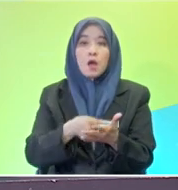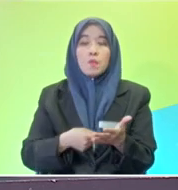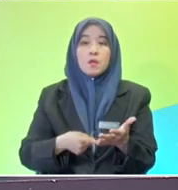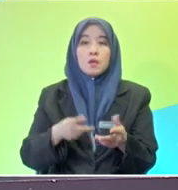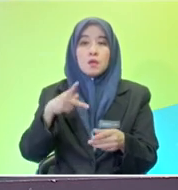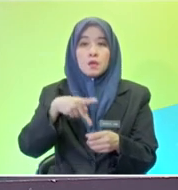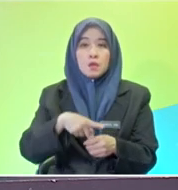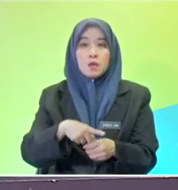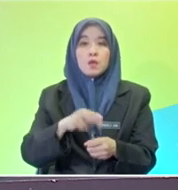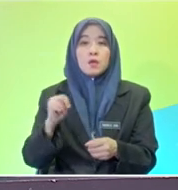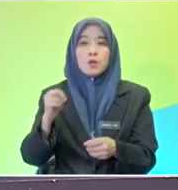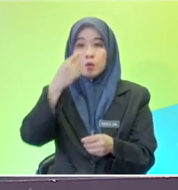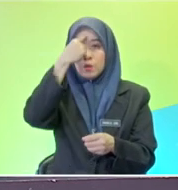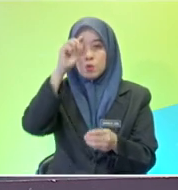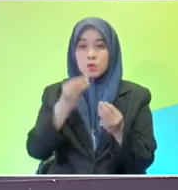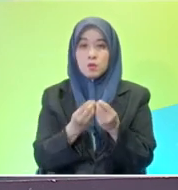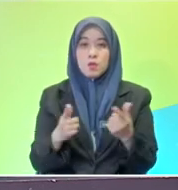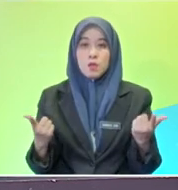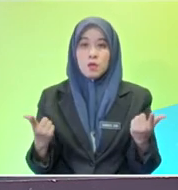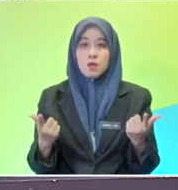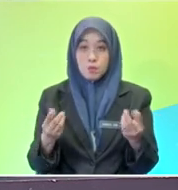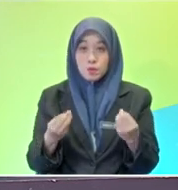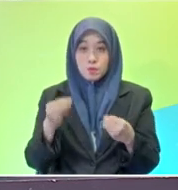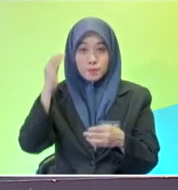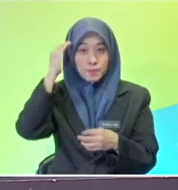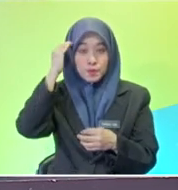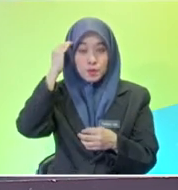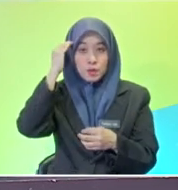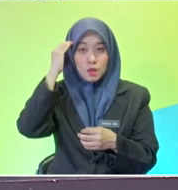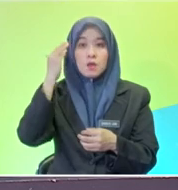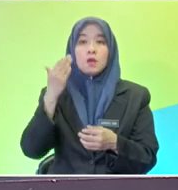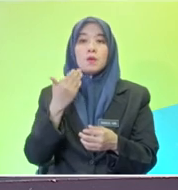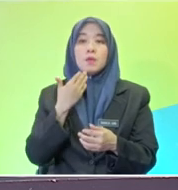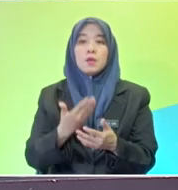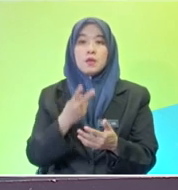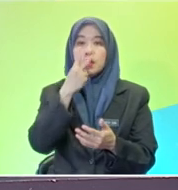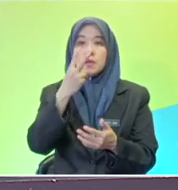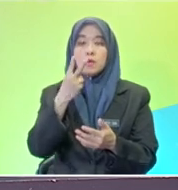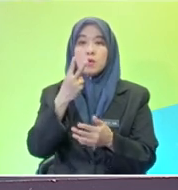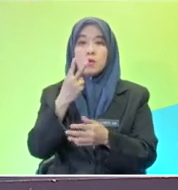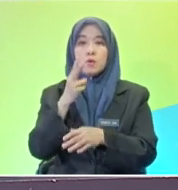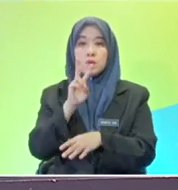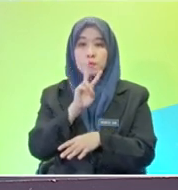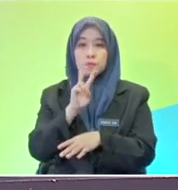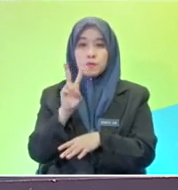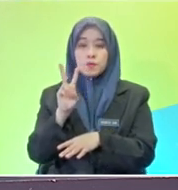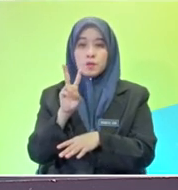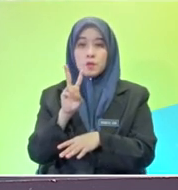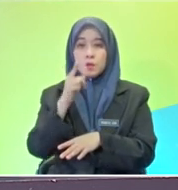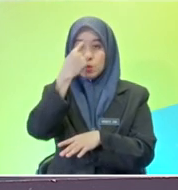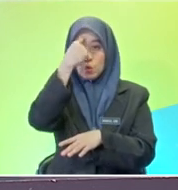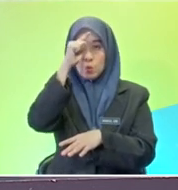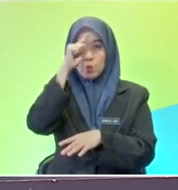kandungan bagi tanah liat. Okay. Nak tahu tak? Nak tahu, cikgu. Nak tahu. Okey, kita tengok slide ini. Okey, untuk tanah